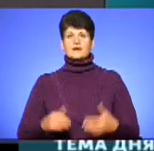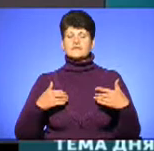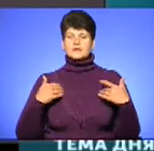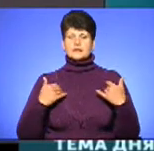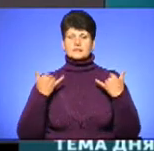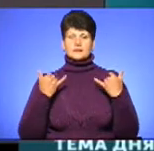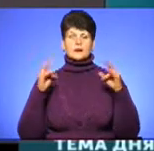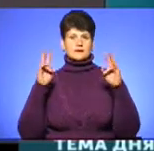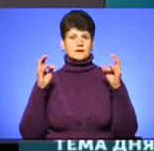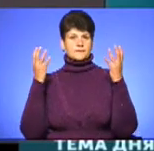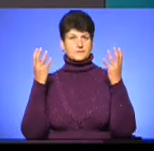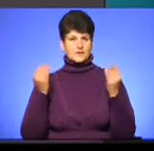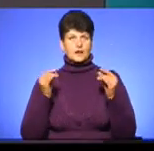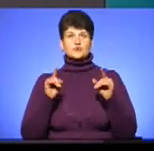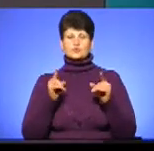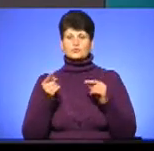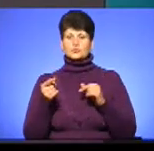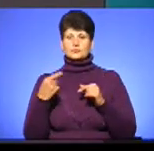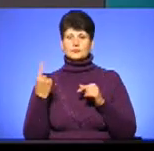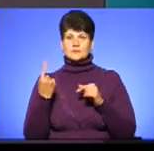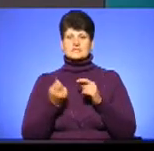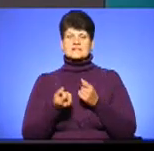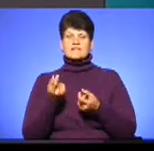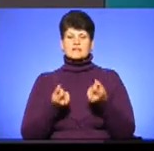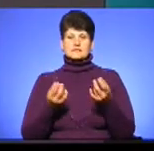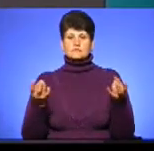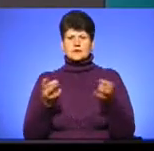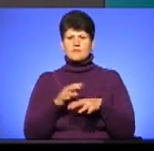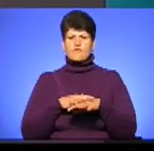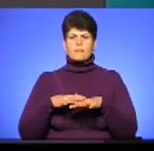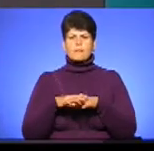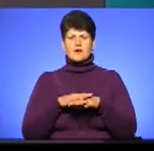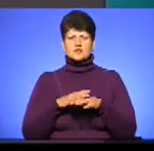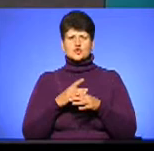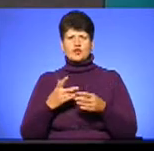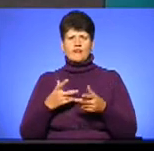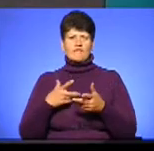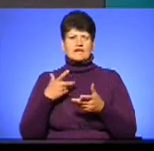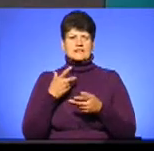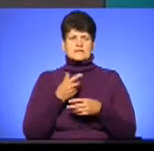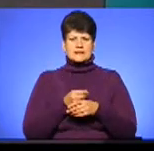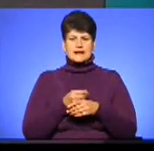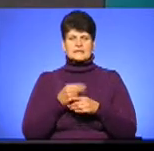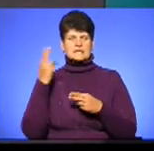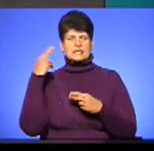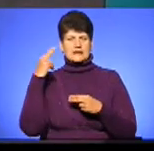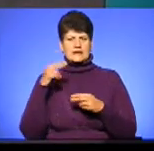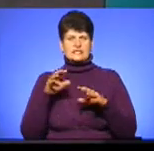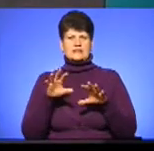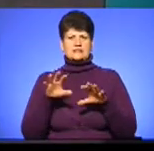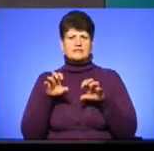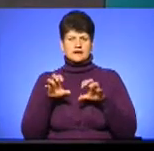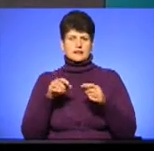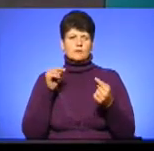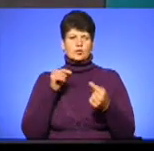Вітаю в ефірі «Тема дня». Чому на Тернопільщині з'явилася потреба у масовій вакцинації диких тварин проти сказу? За допомогою літаків про це